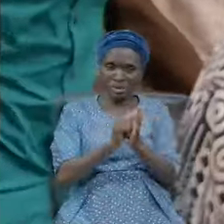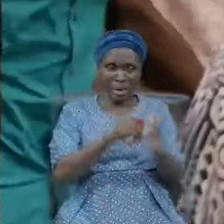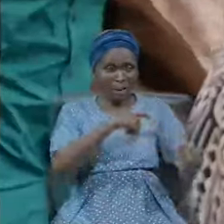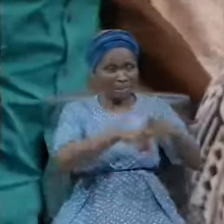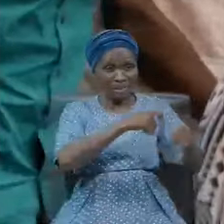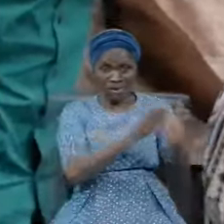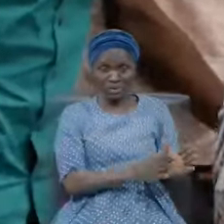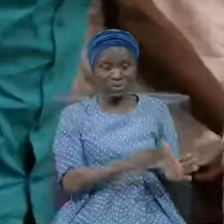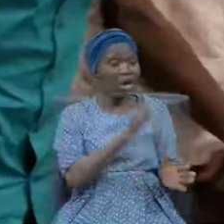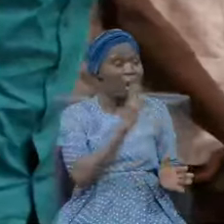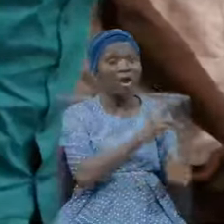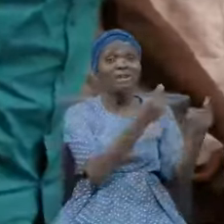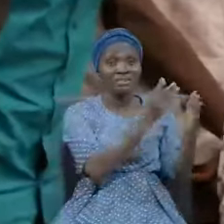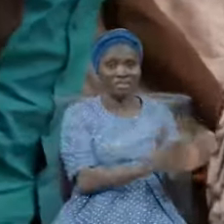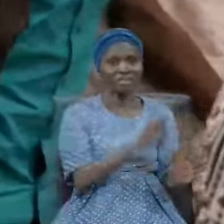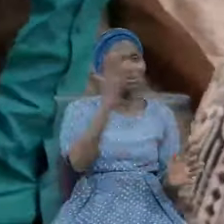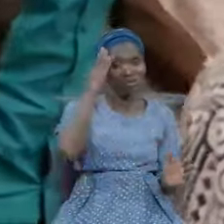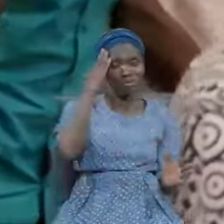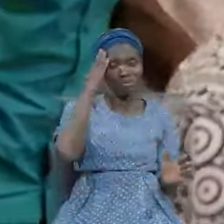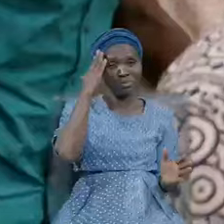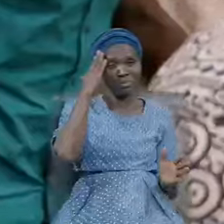persécuteurs sont des incroyants.